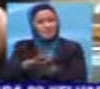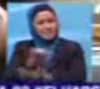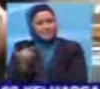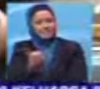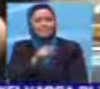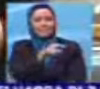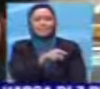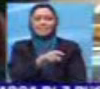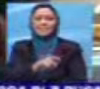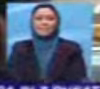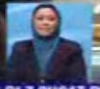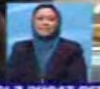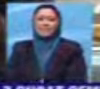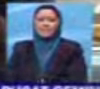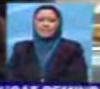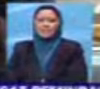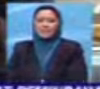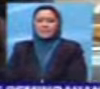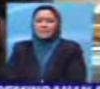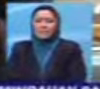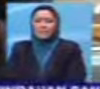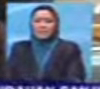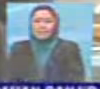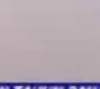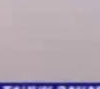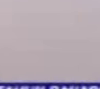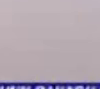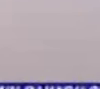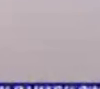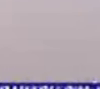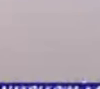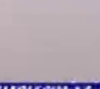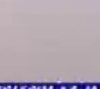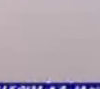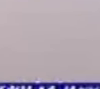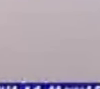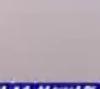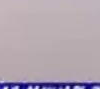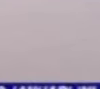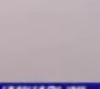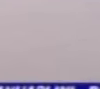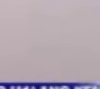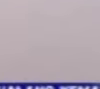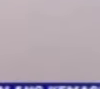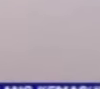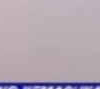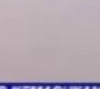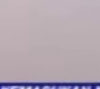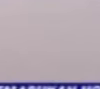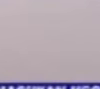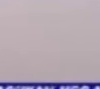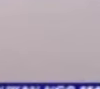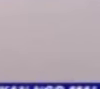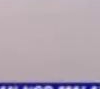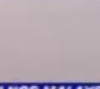melaporkan untuk Berita RTM. Malam Nasional 8 berakhir di sini. Assalamualaikum. Salam hormat.